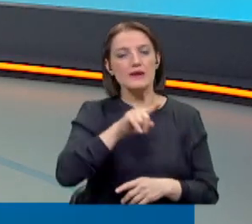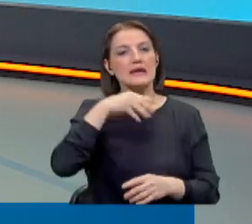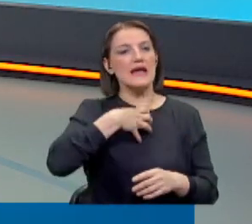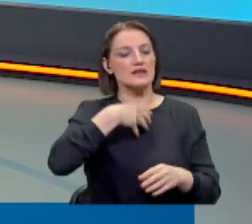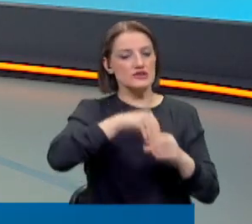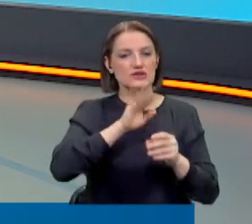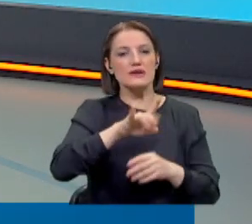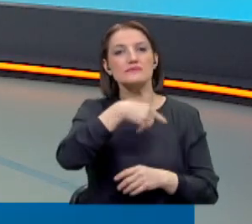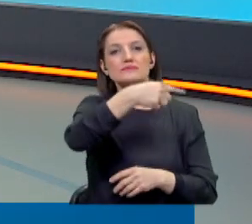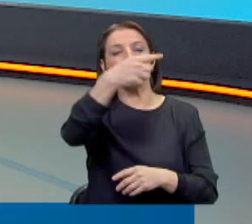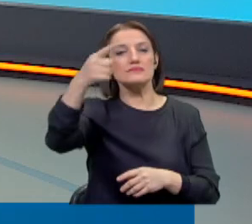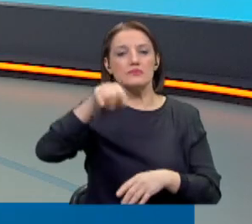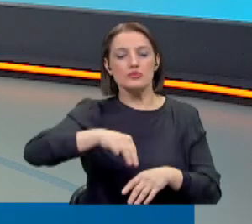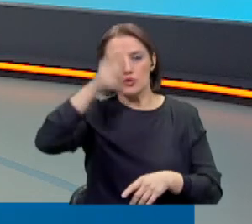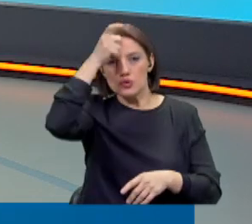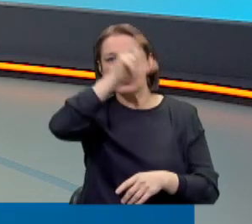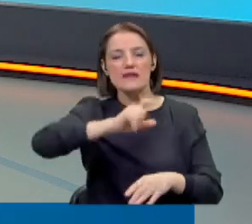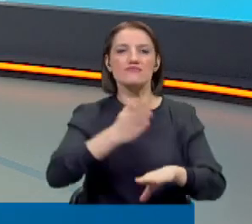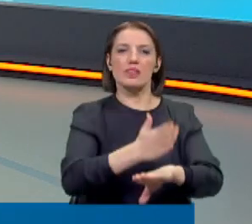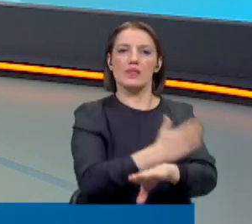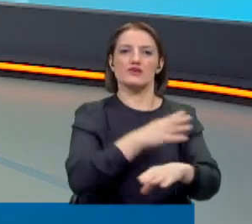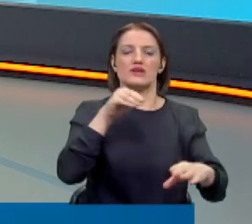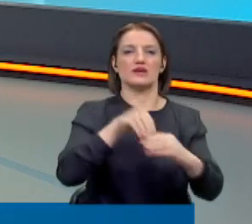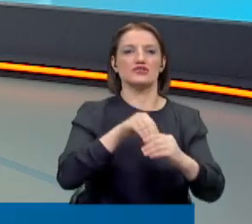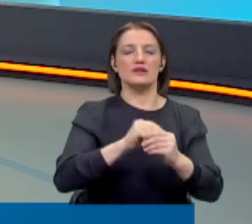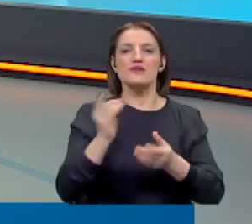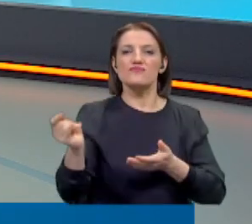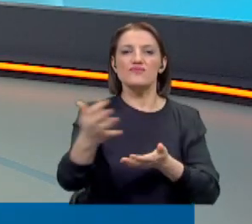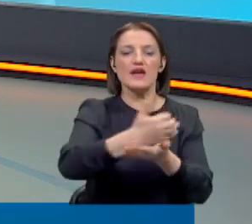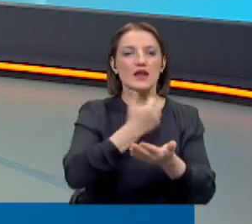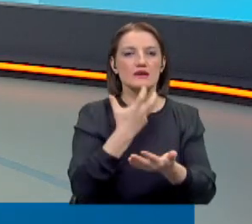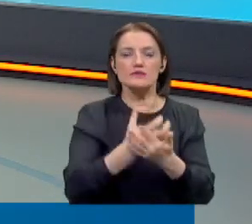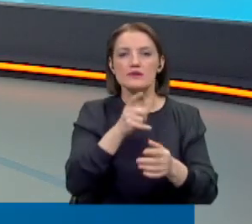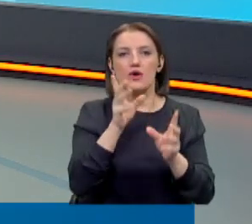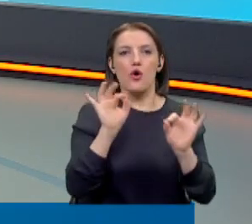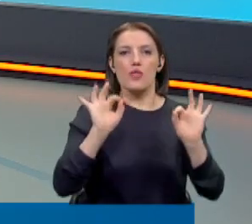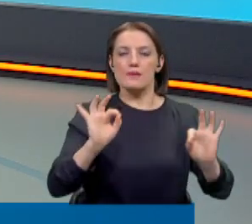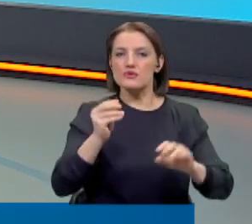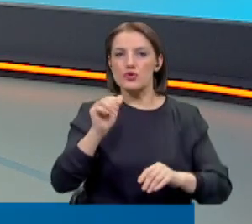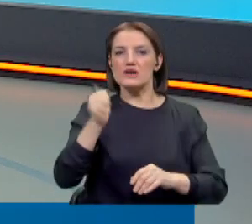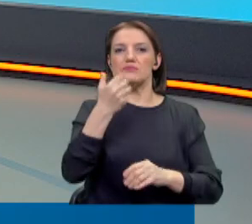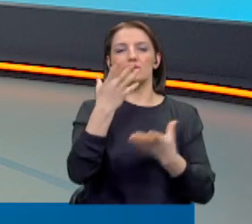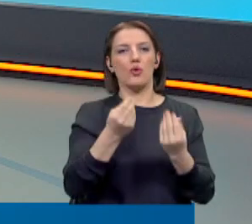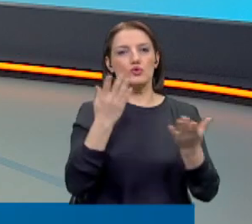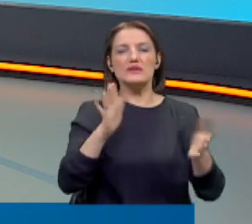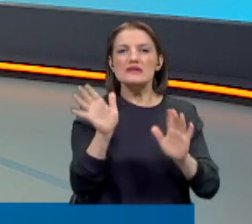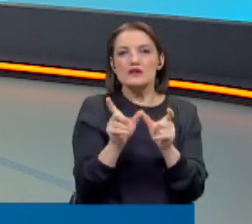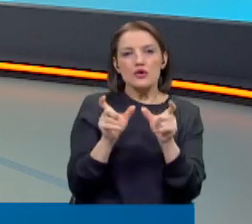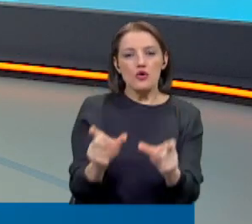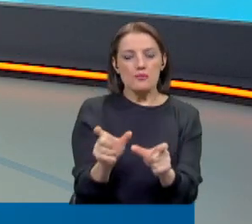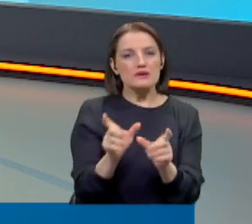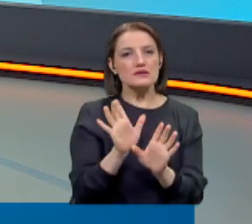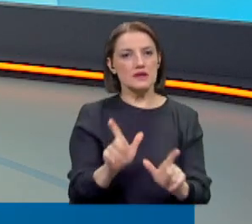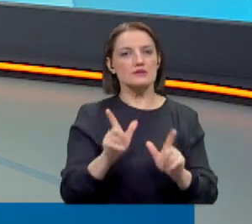siyasi için ve bu ülkenin yurttaşları için söyledi verilerin ne kadar önemli ne kadar kıymetli olduğunu ve nasıl korunması